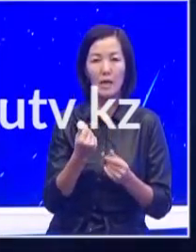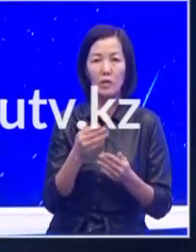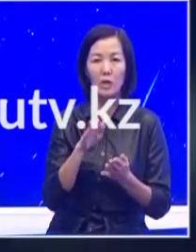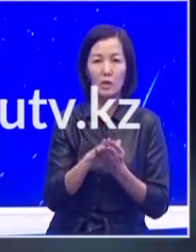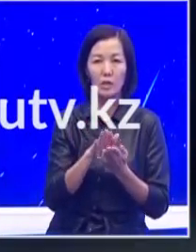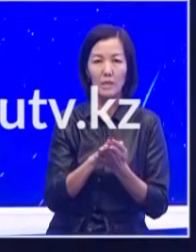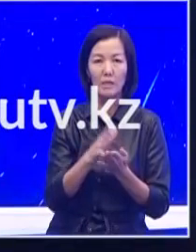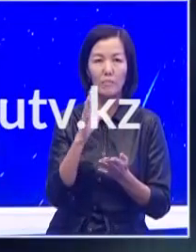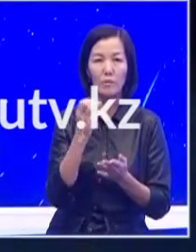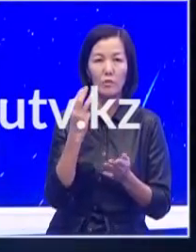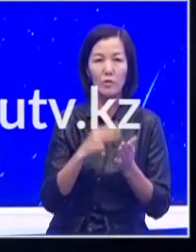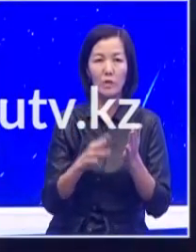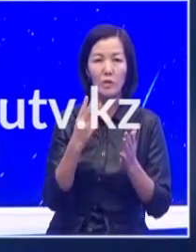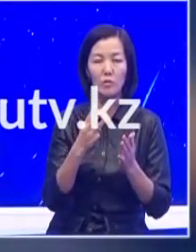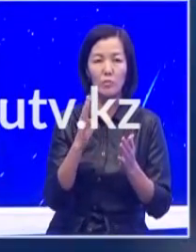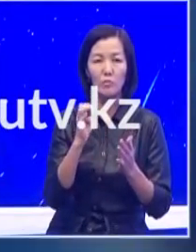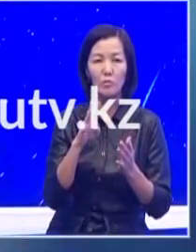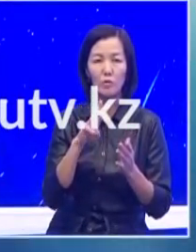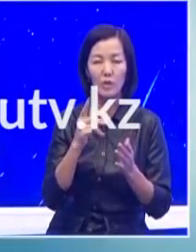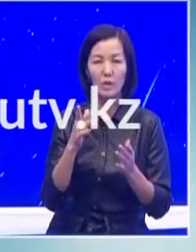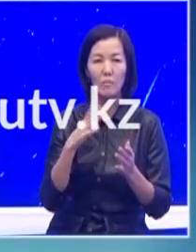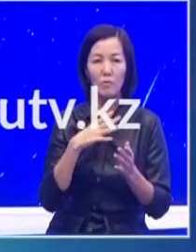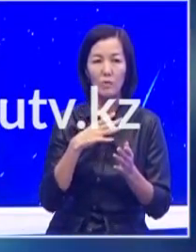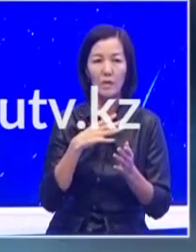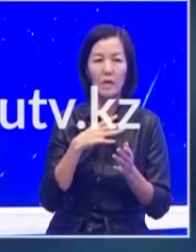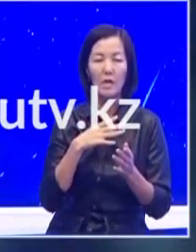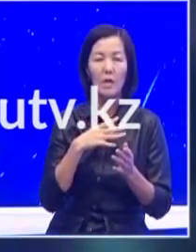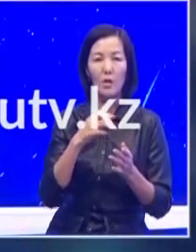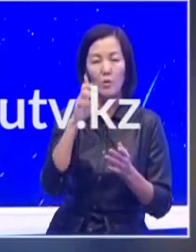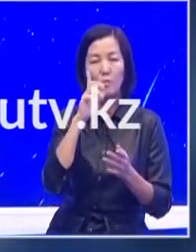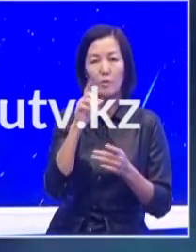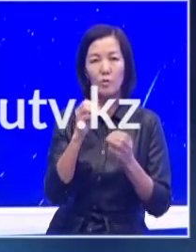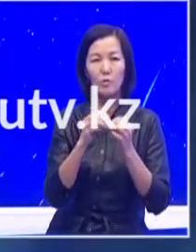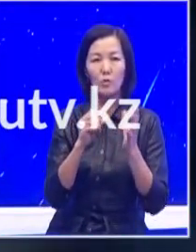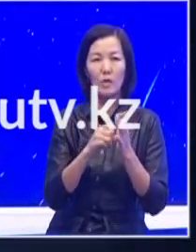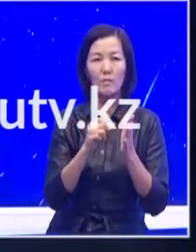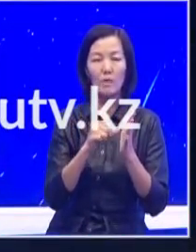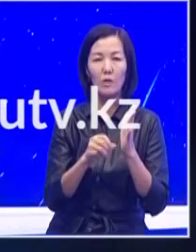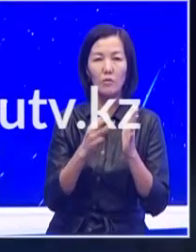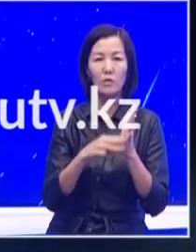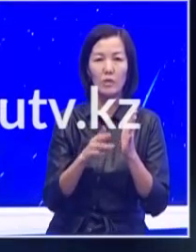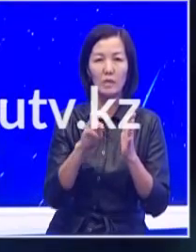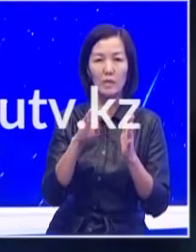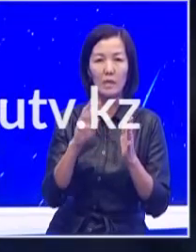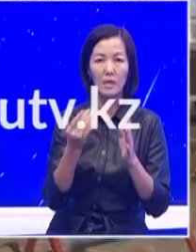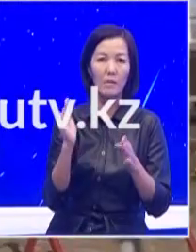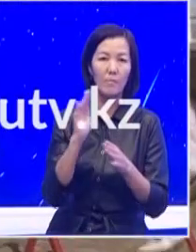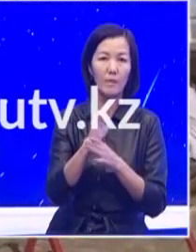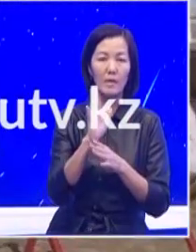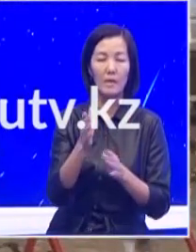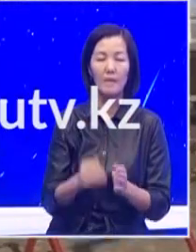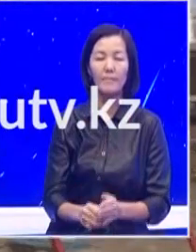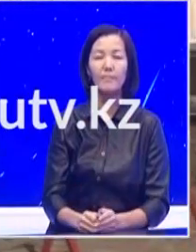яғни 583.400 теңгеге толтырсаңыз, сізге үкіметтен 116.680 теңге беріледі.